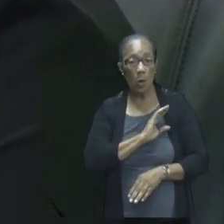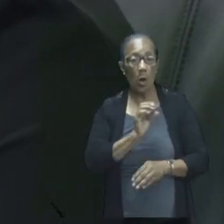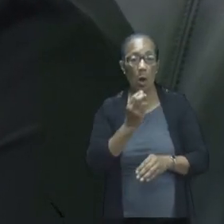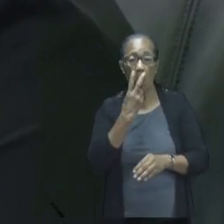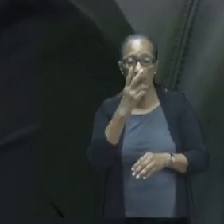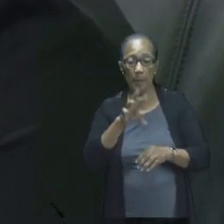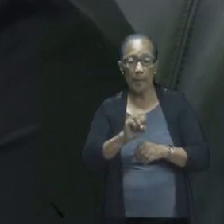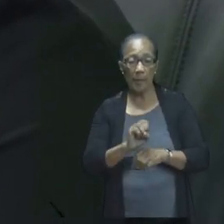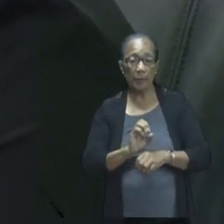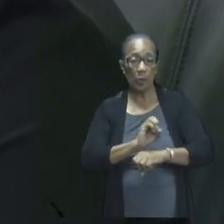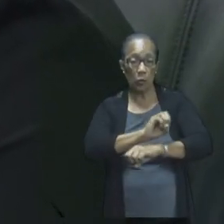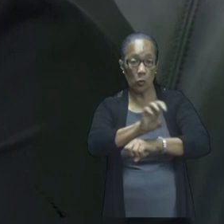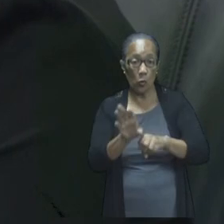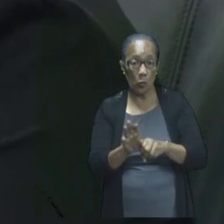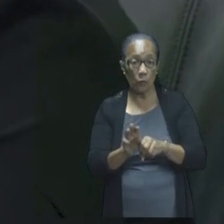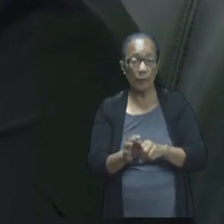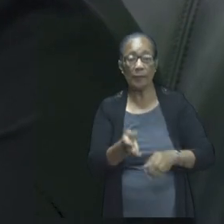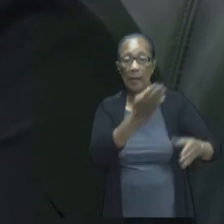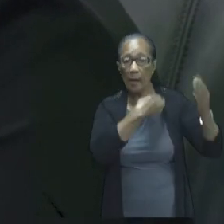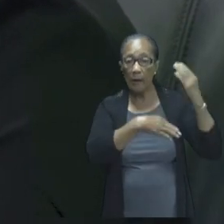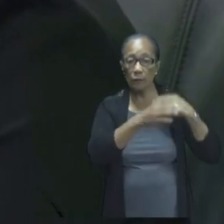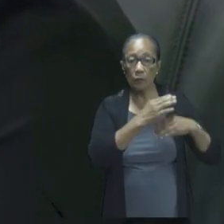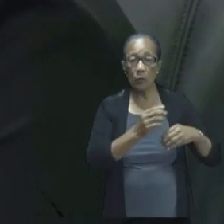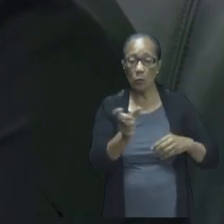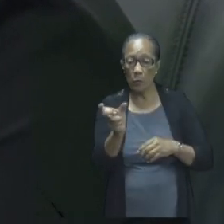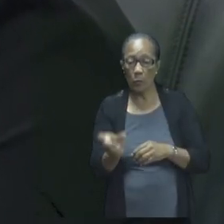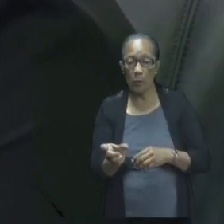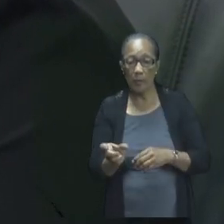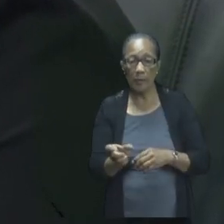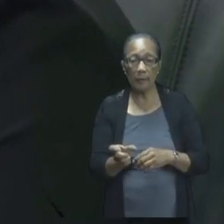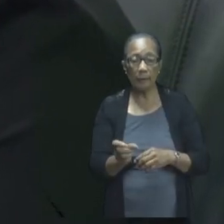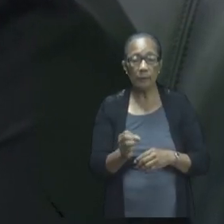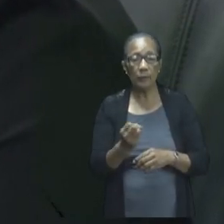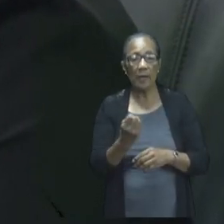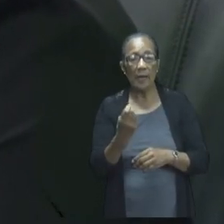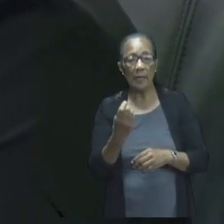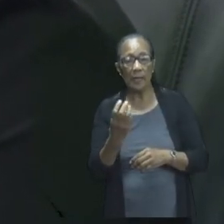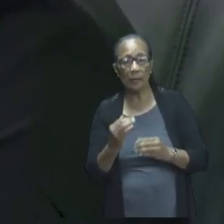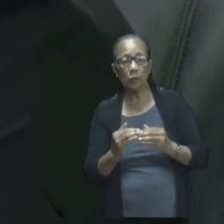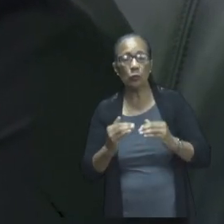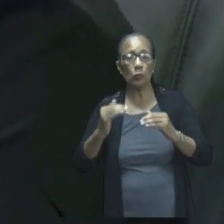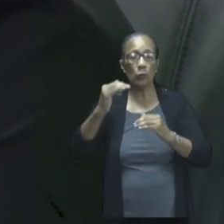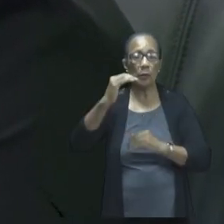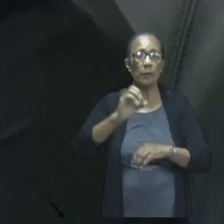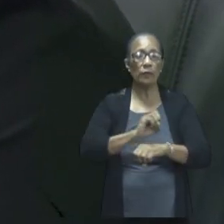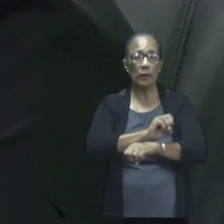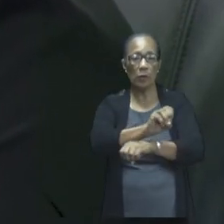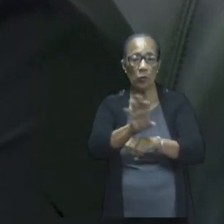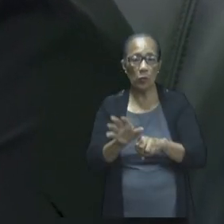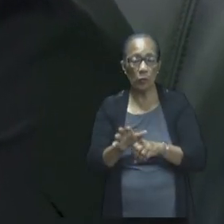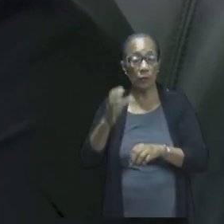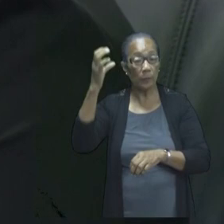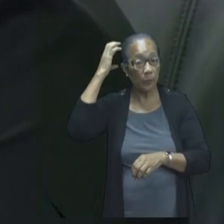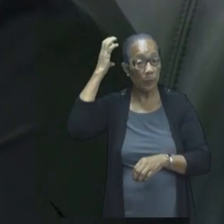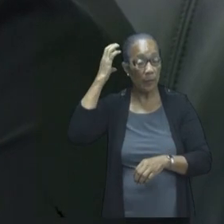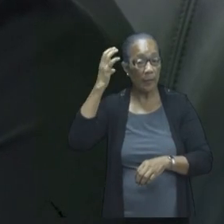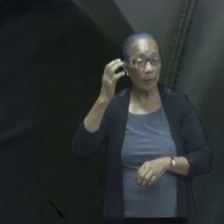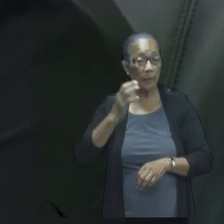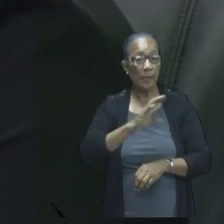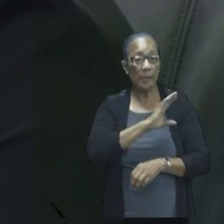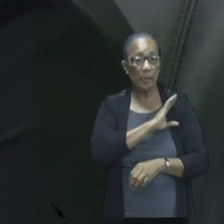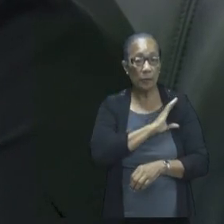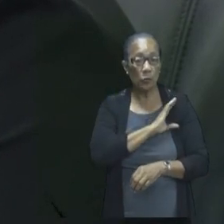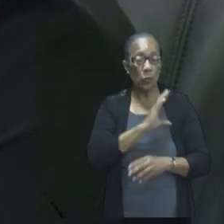afgelopen weken een lichte toename is van aantal cove het gevallen er is gecommuniceerd vanuit het ministerie met alle